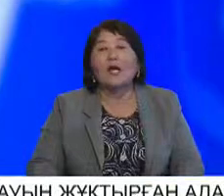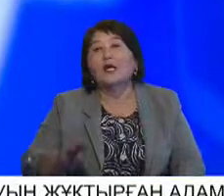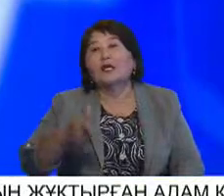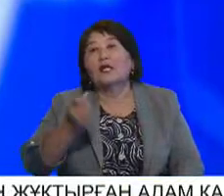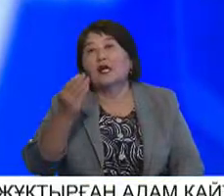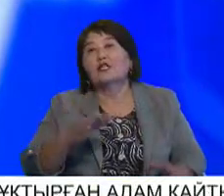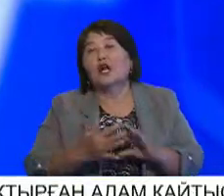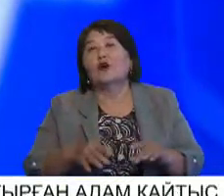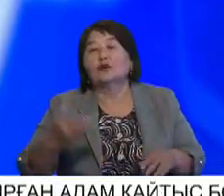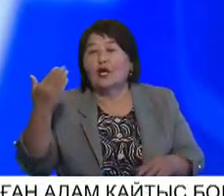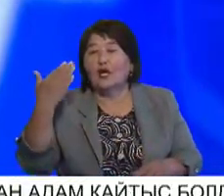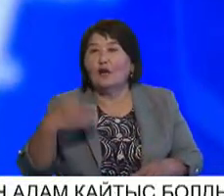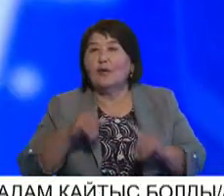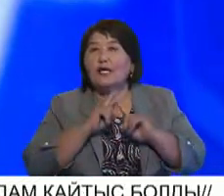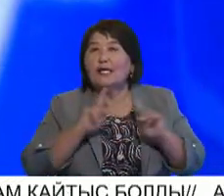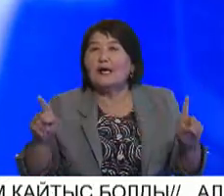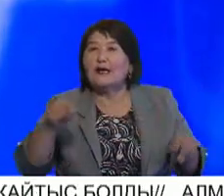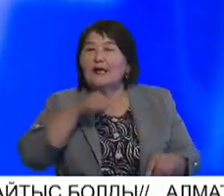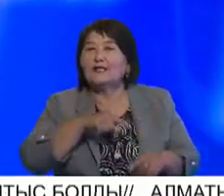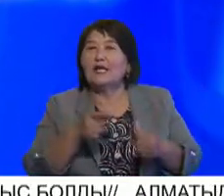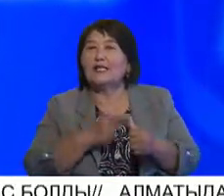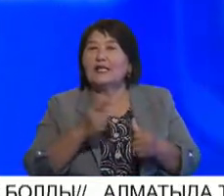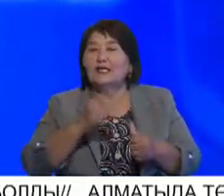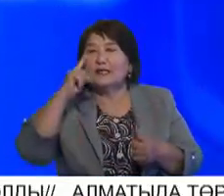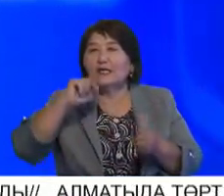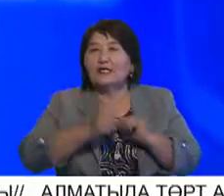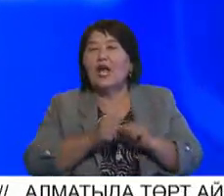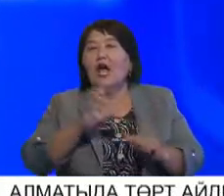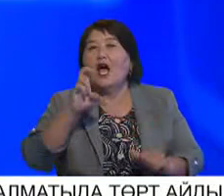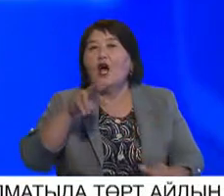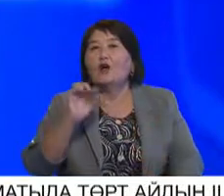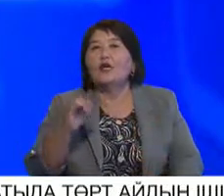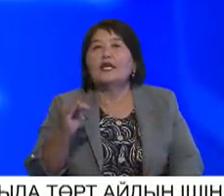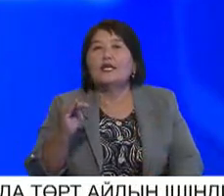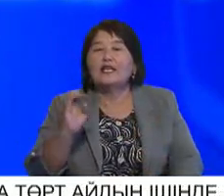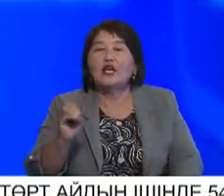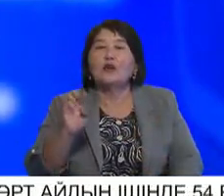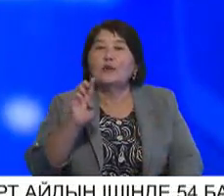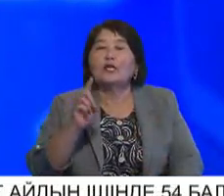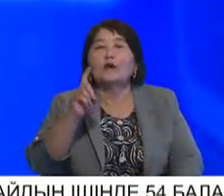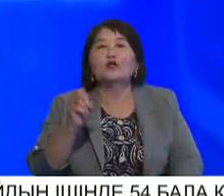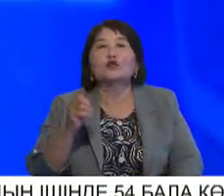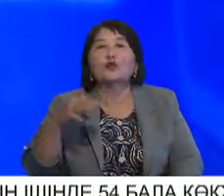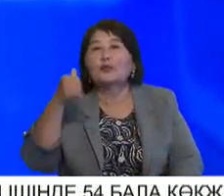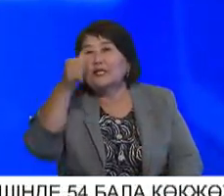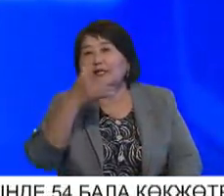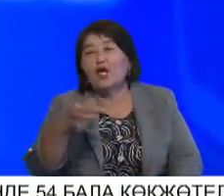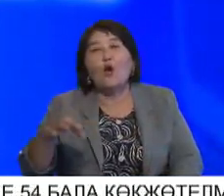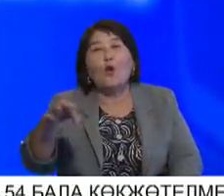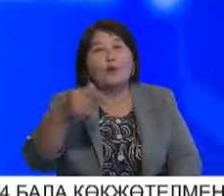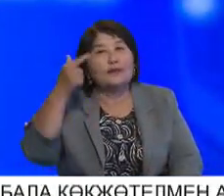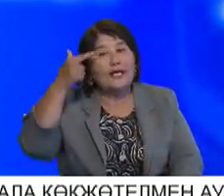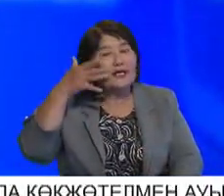Жалағаш ауданында бойындағы тылсым қасиетімен есімі ел жадында қалған әулие Беркінбай Бекниязұлының 115 жылдығына арналған